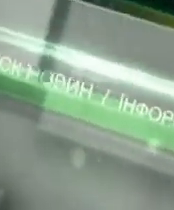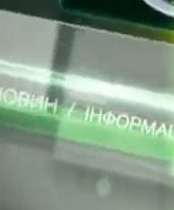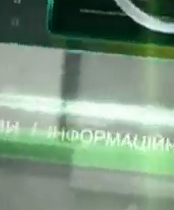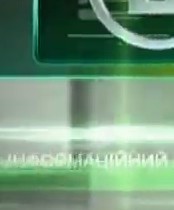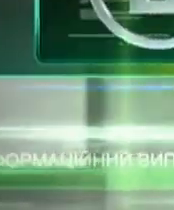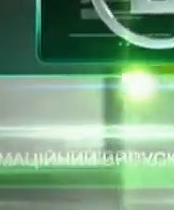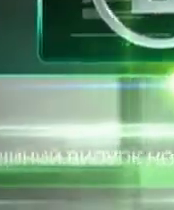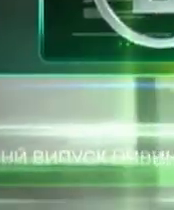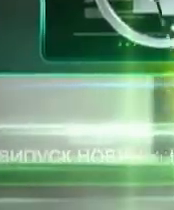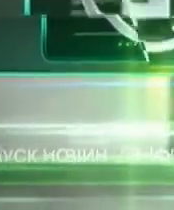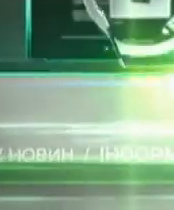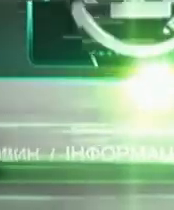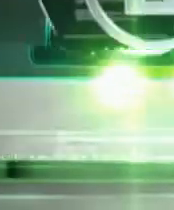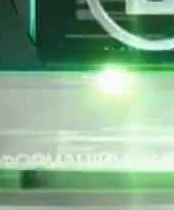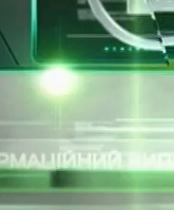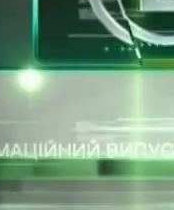Музика